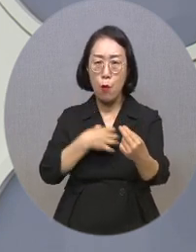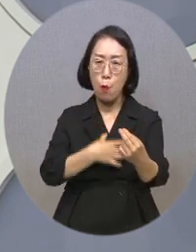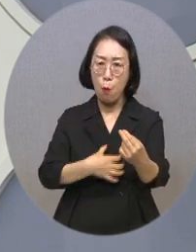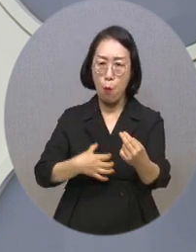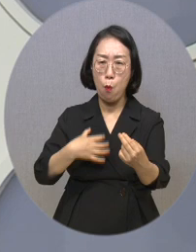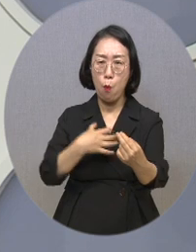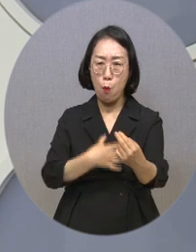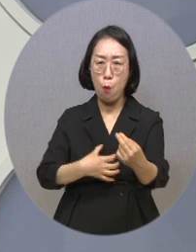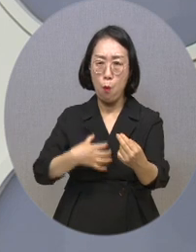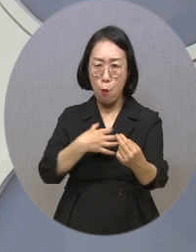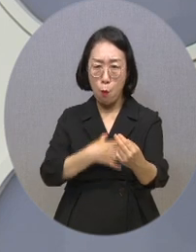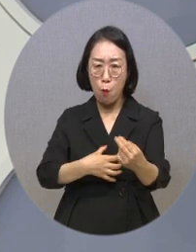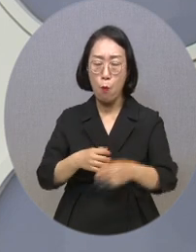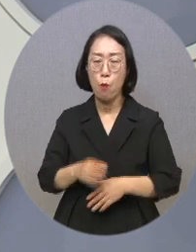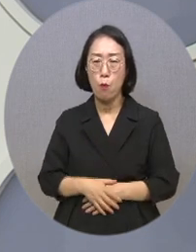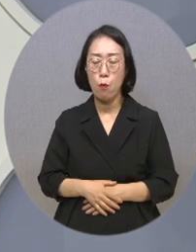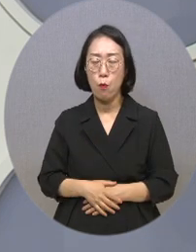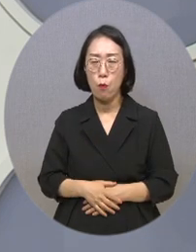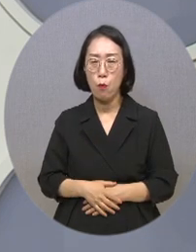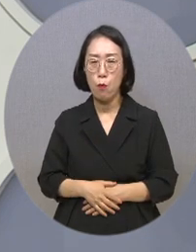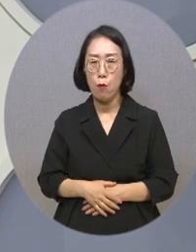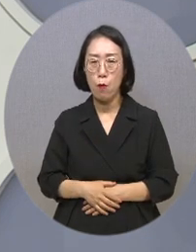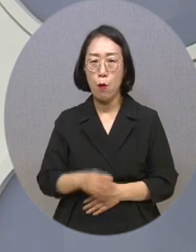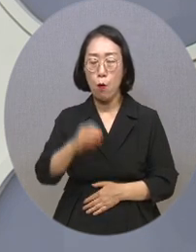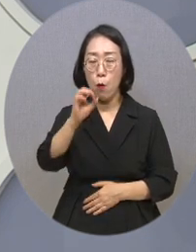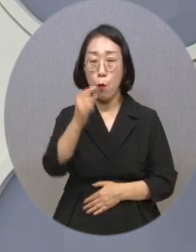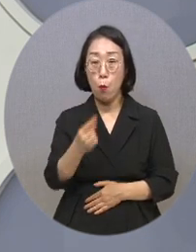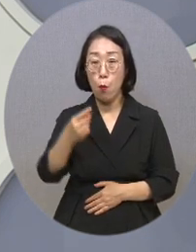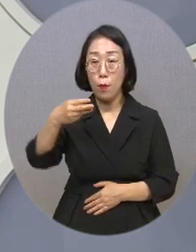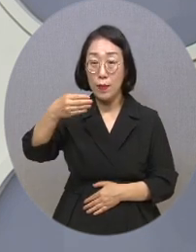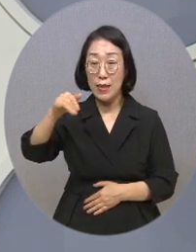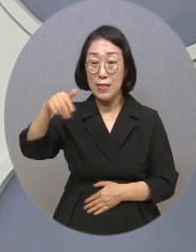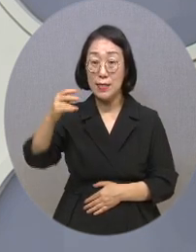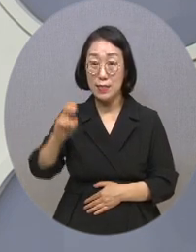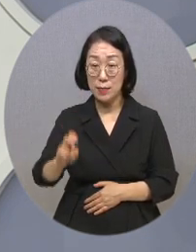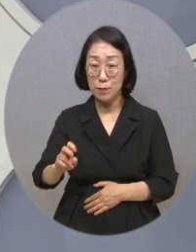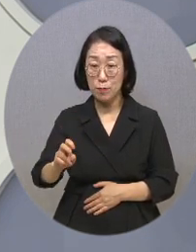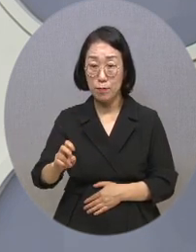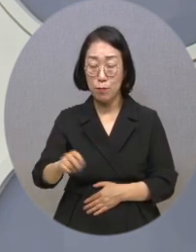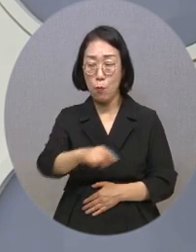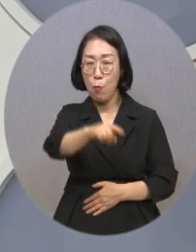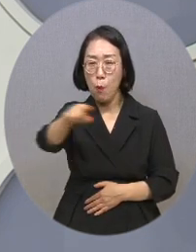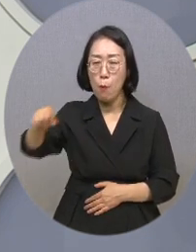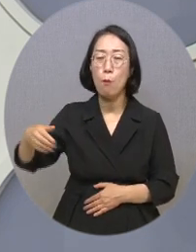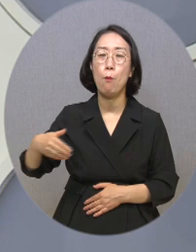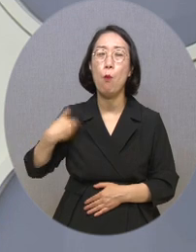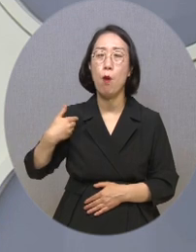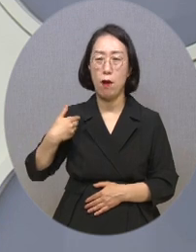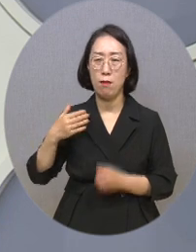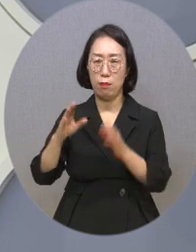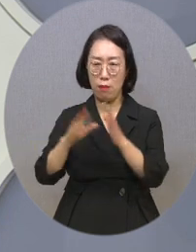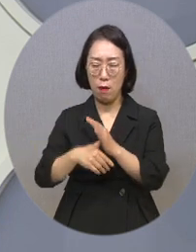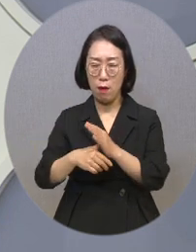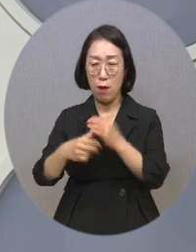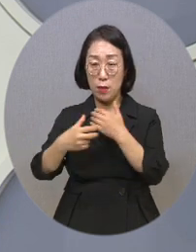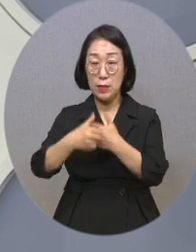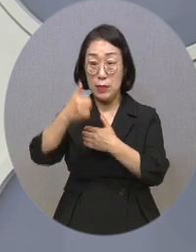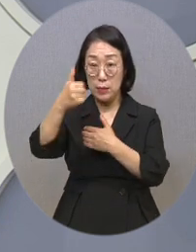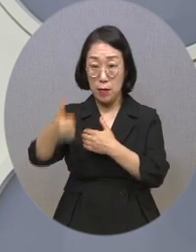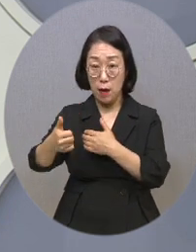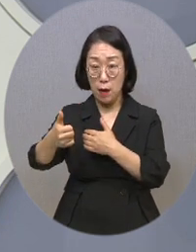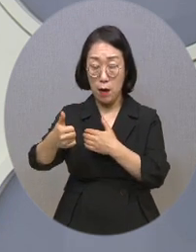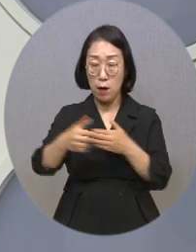많이 했죠. 근데 그 당시에는 오티즘이 저기 그 널리 알려져 있지가 않을 때니까 의사 선생님한테